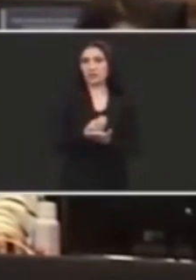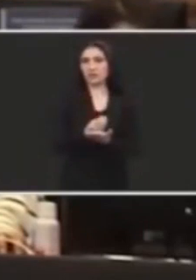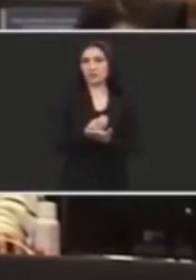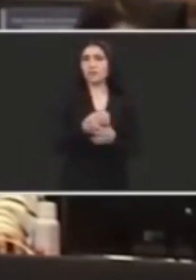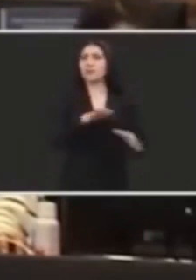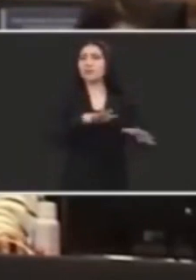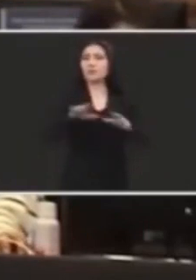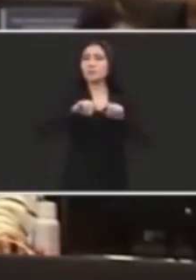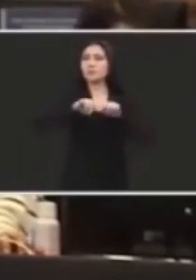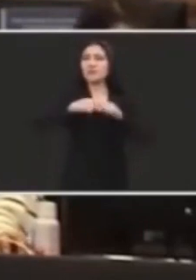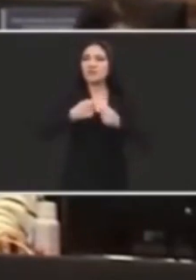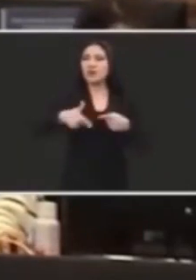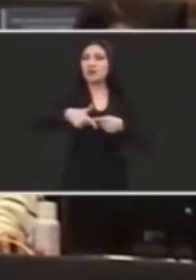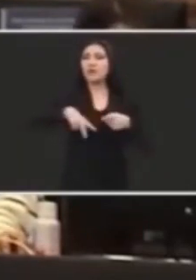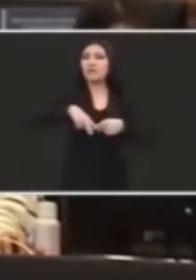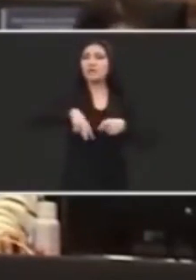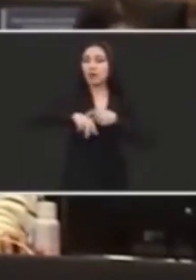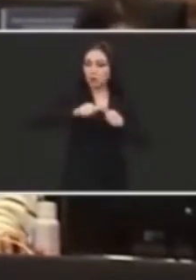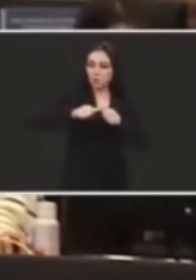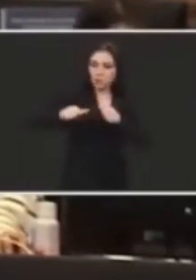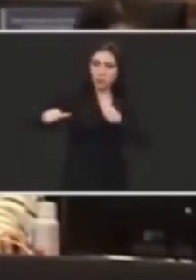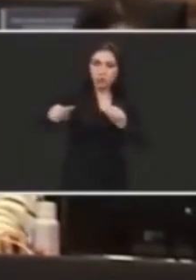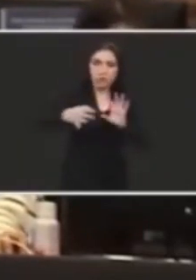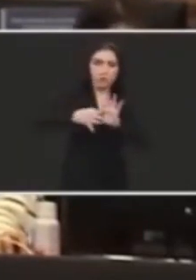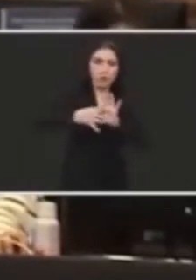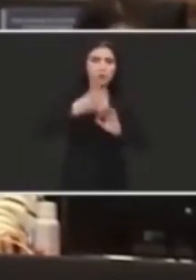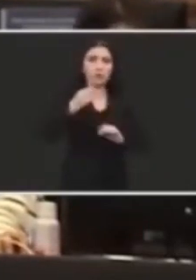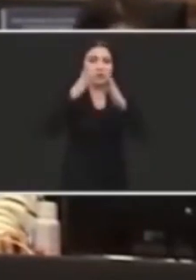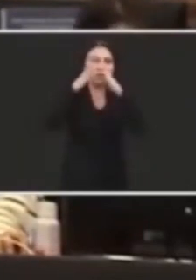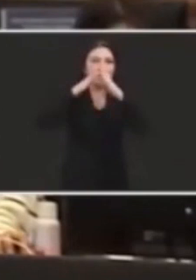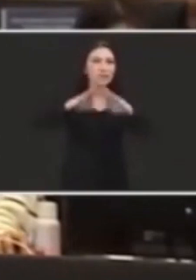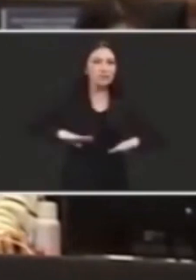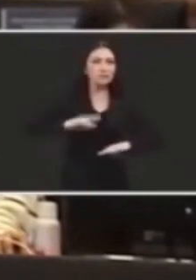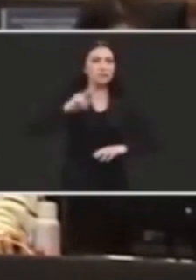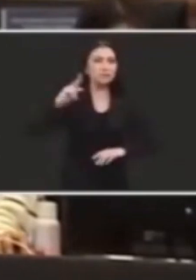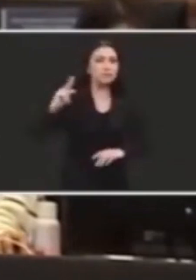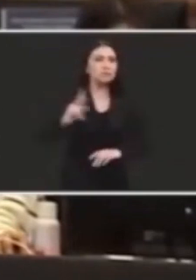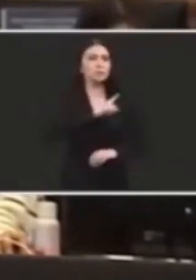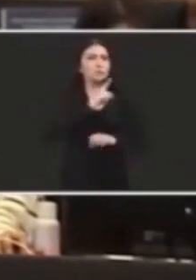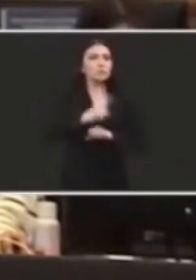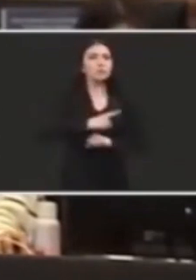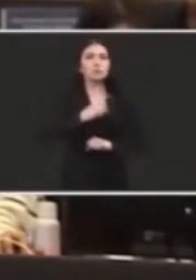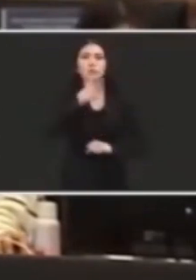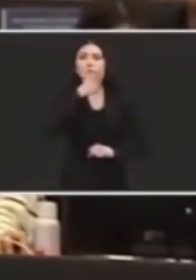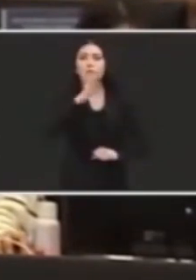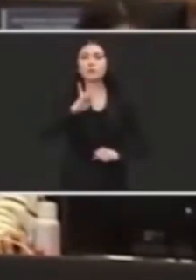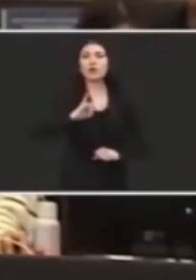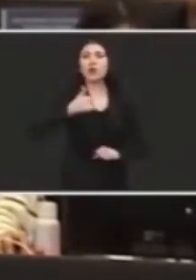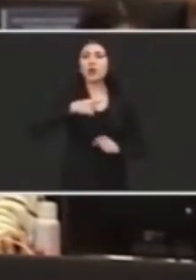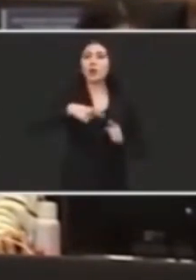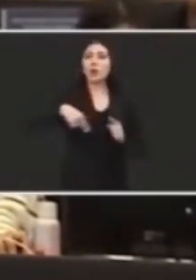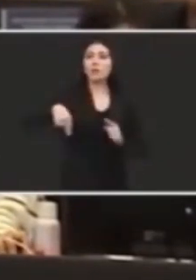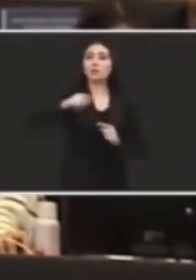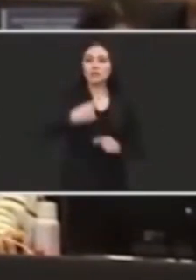noktada çok daha iyi bir yönetim sistemiyle karşı karşıyayız. Güzellemelerinin hiçbir anlamının olmadığını